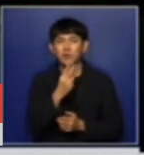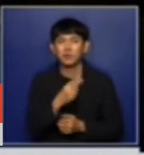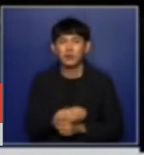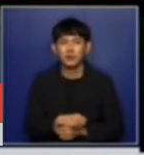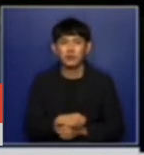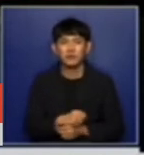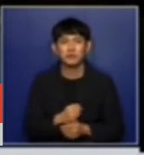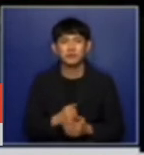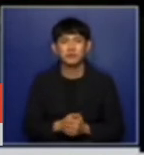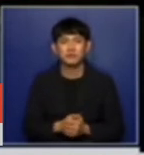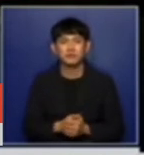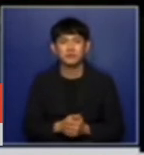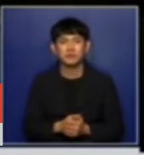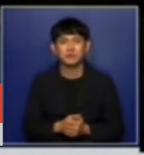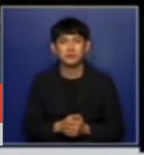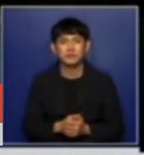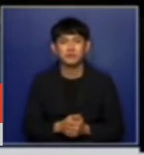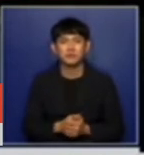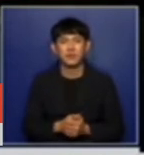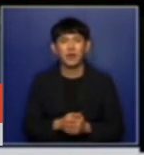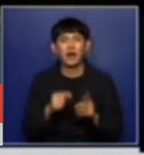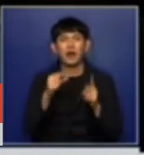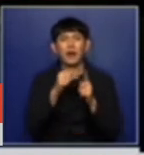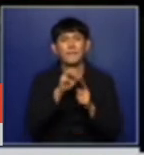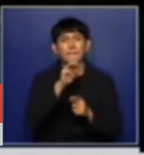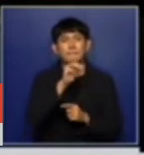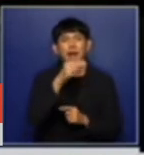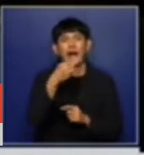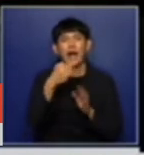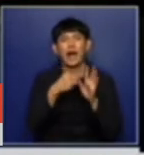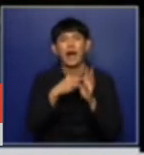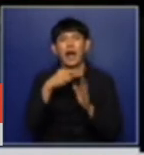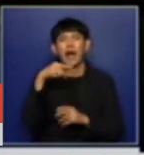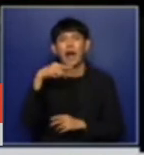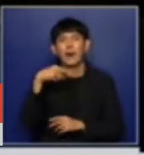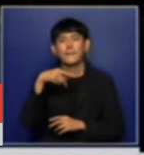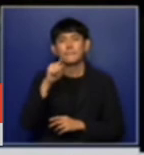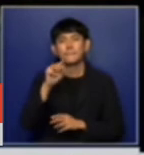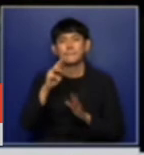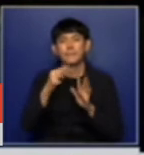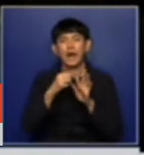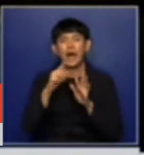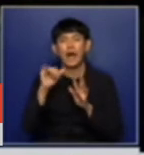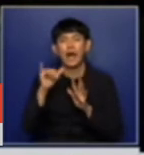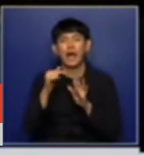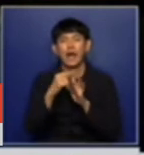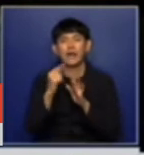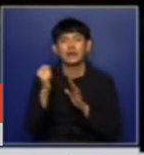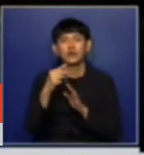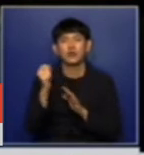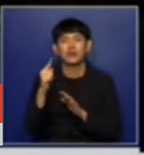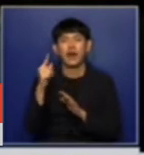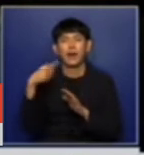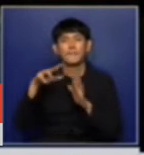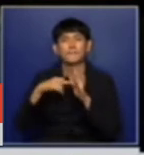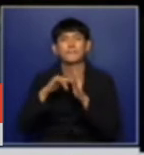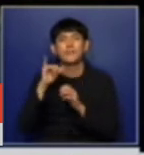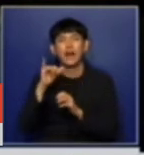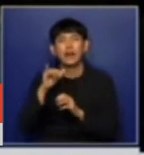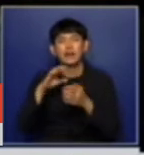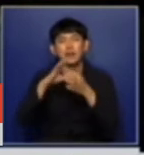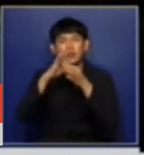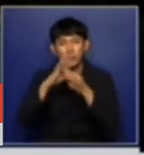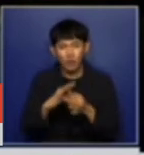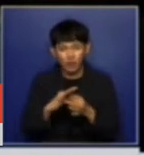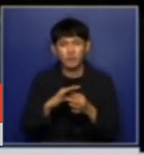ครับทำไมผมใช้ก็มหาประยุทธภัยเพราะมหาประยุทธภัยนี่เองทำให้เกิดมหาวิกฤตเศรษฐ